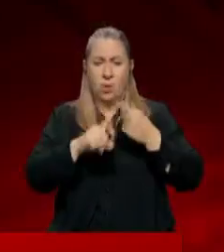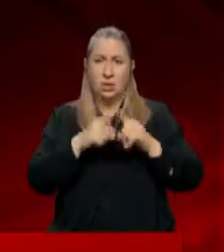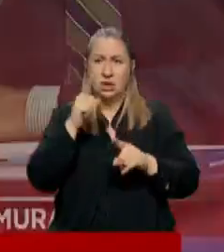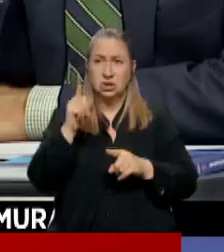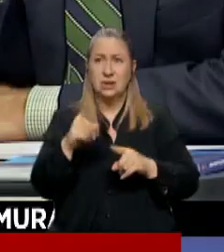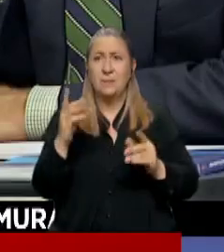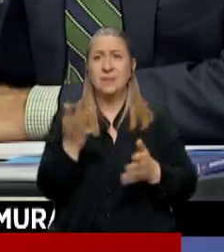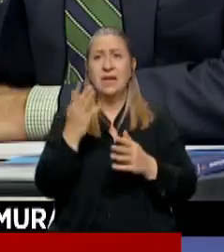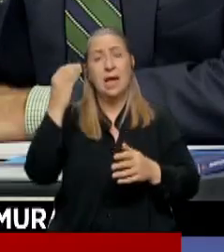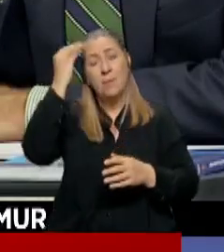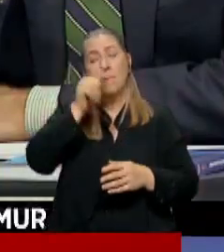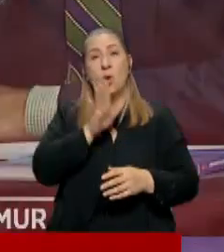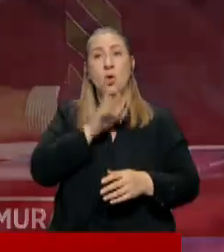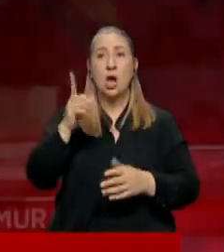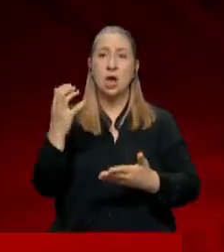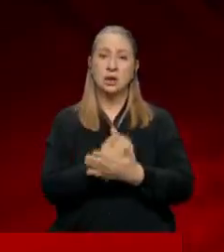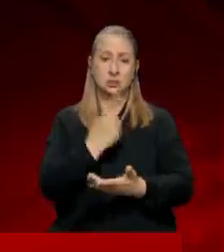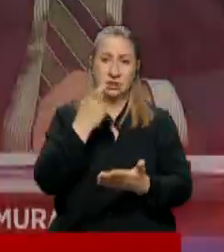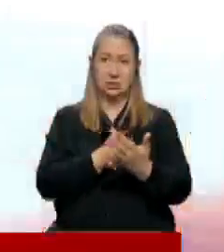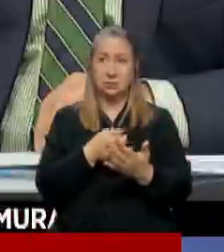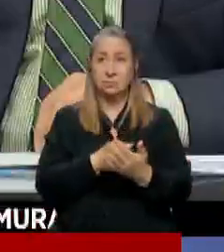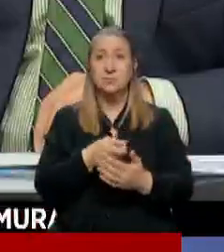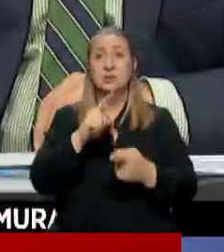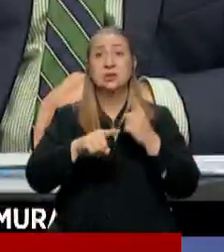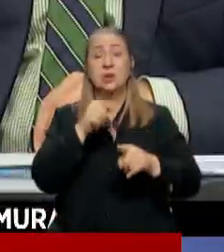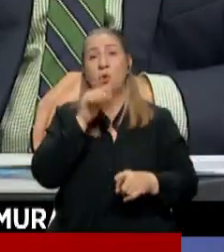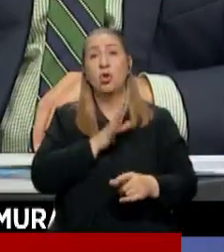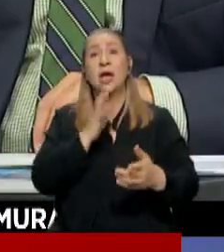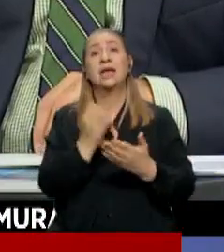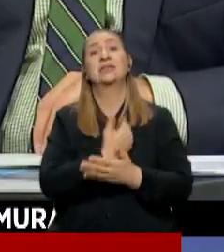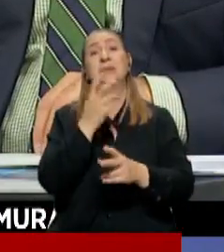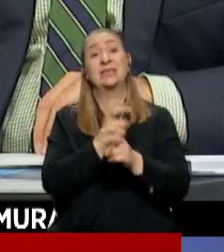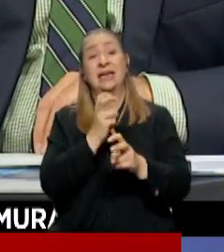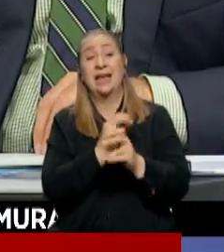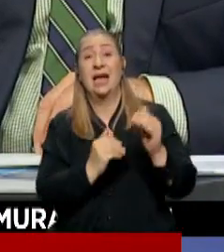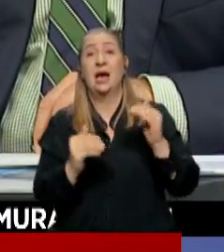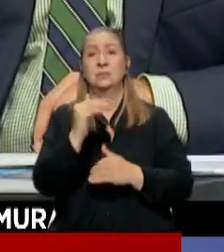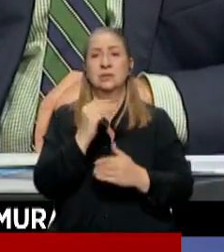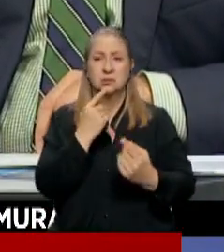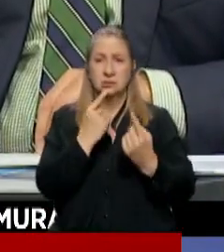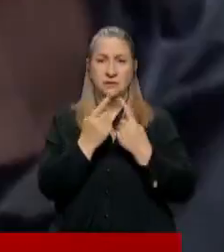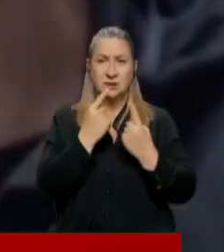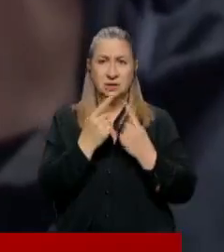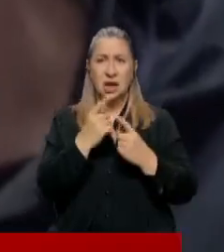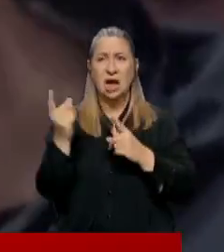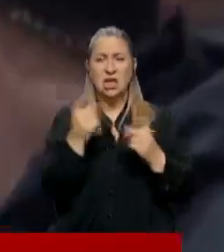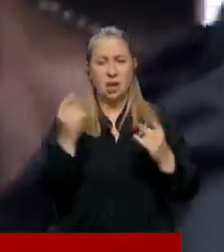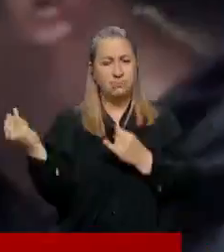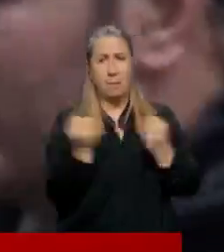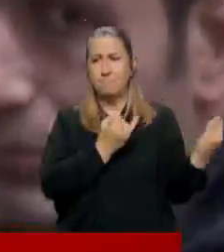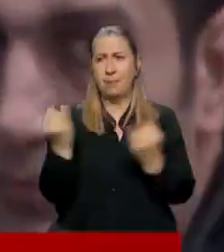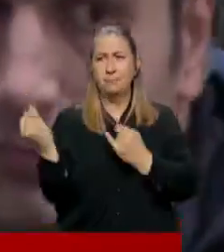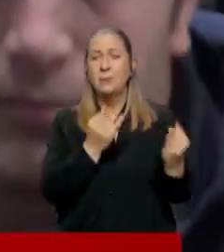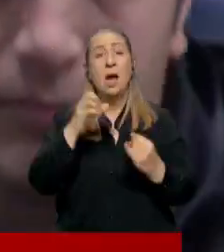politikacı. Ya mesela Ekrem İmamoğlu kazanmış bir isim. Kılıçdaroğlu kazanamaz, riske atmasın ifadesini. Karşılıklı